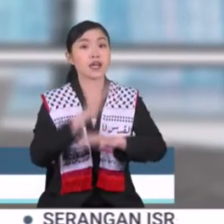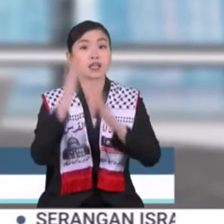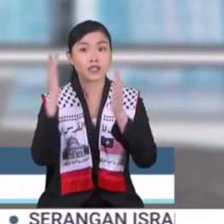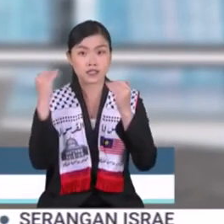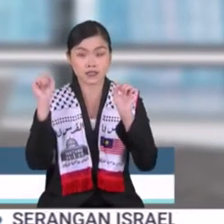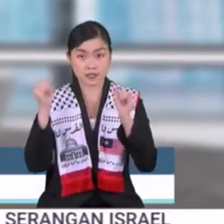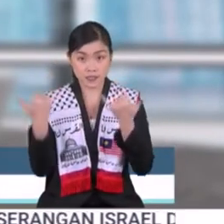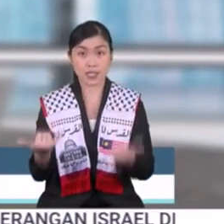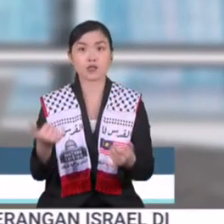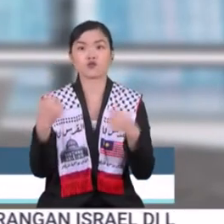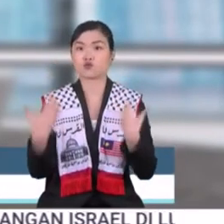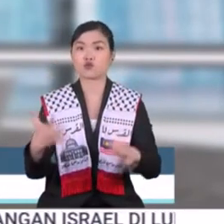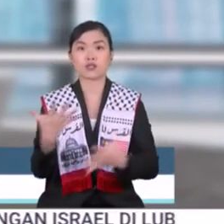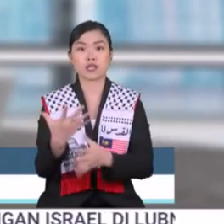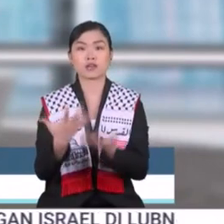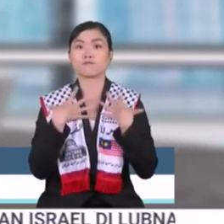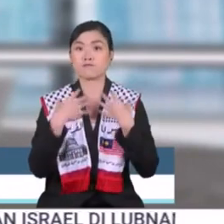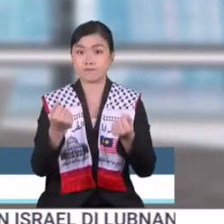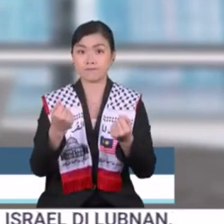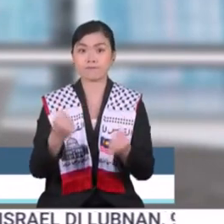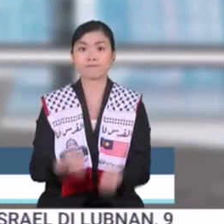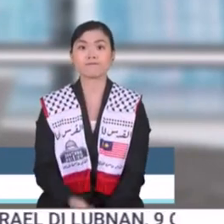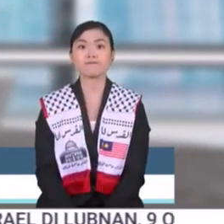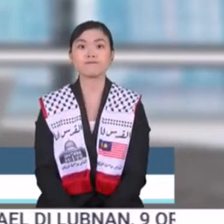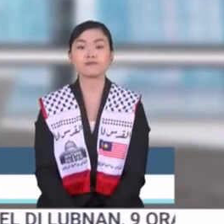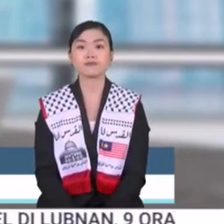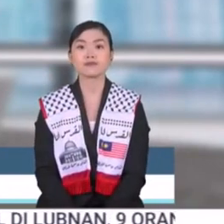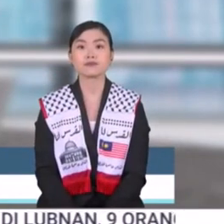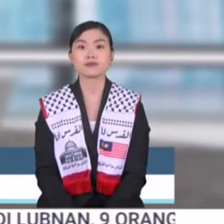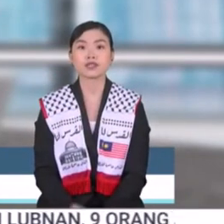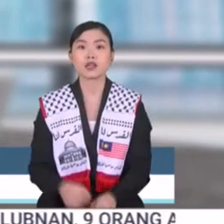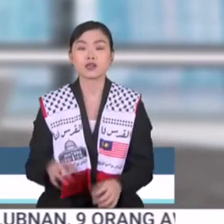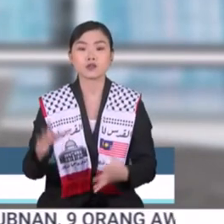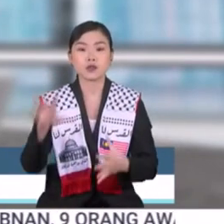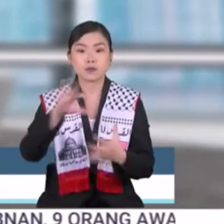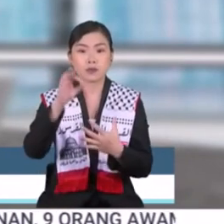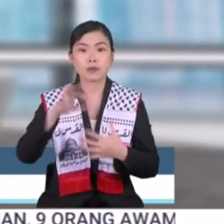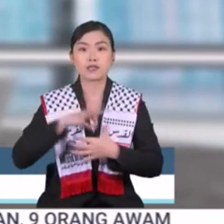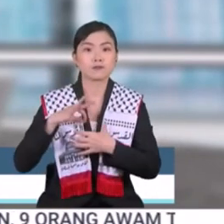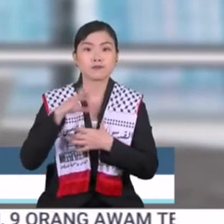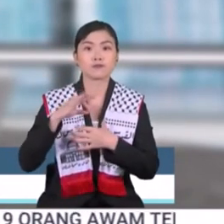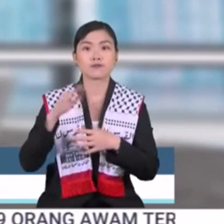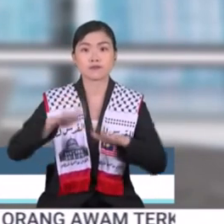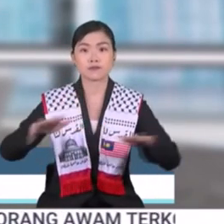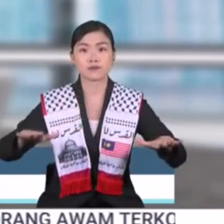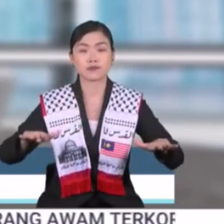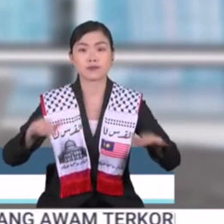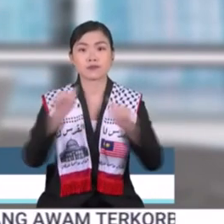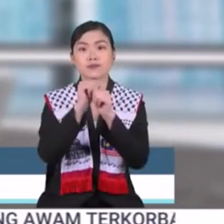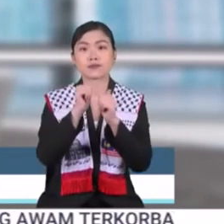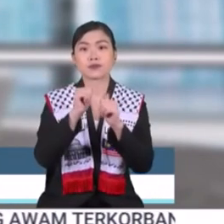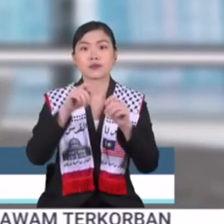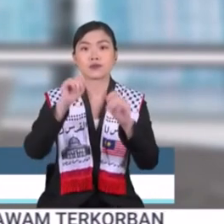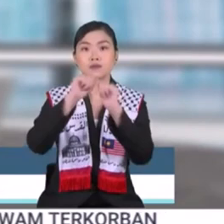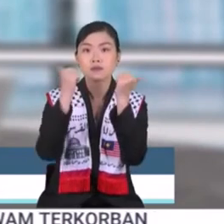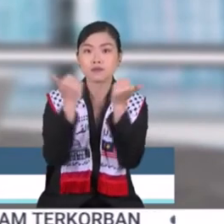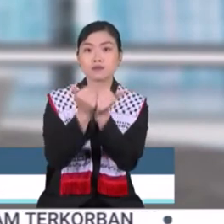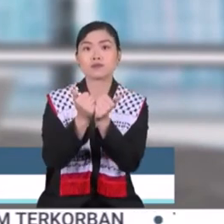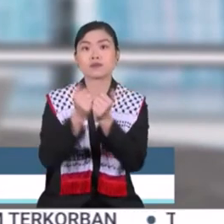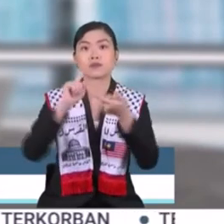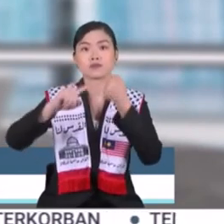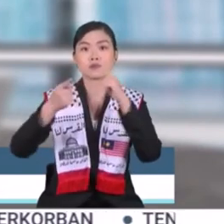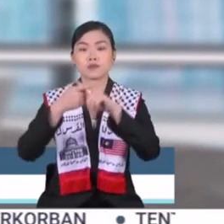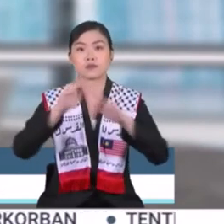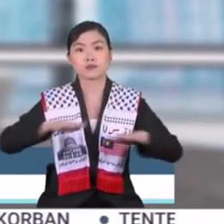dan memulai semula pembelajaran mereka pada Mac ini. Bagi menyuntik semangat kanak-kanak ini, anggota Persatuan Sahabat Kanak-Kanak Kanser Wilayah Utara,